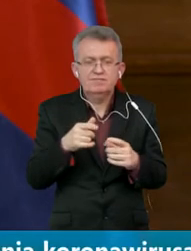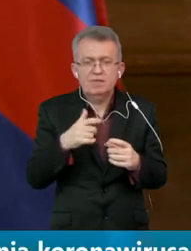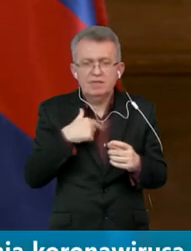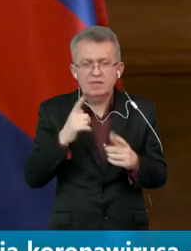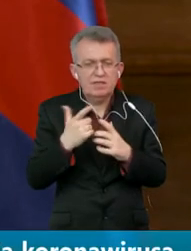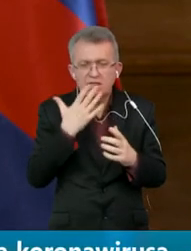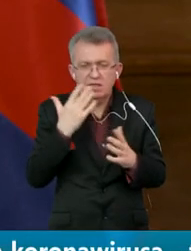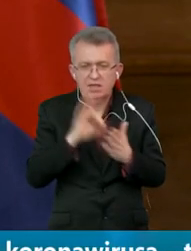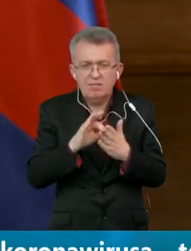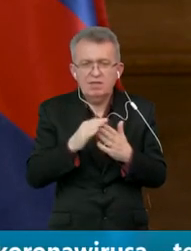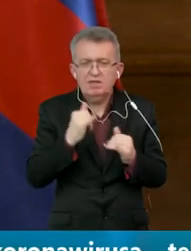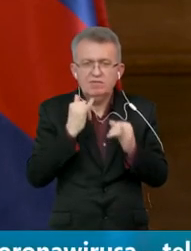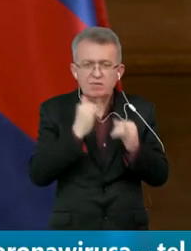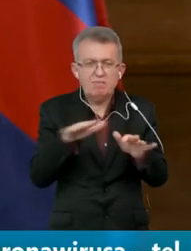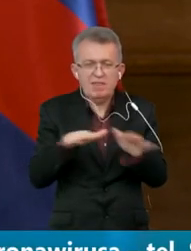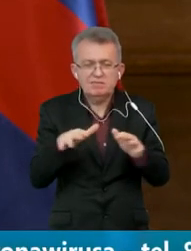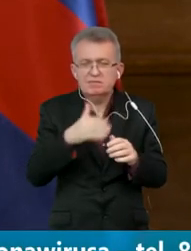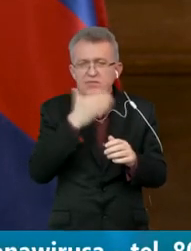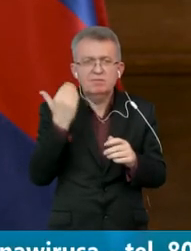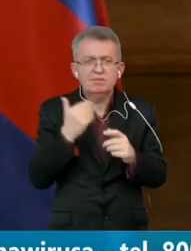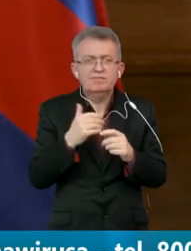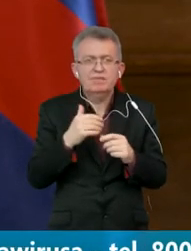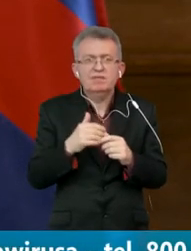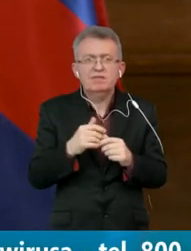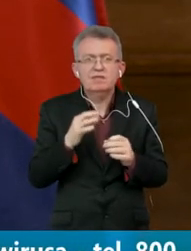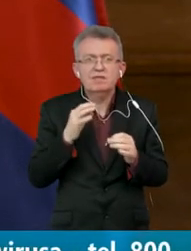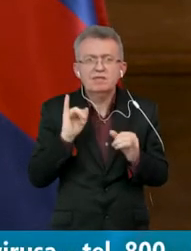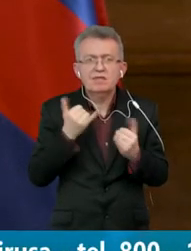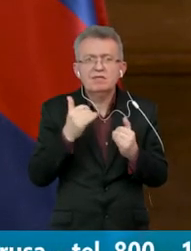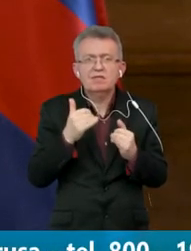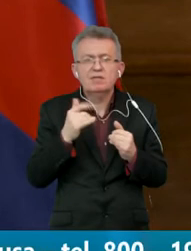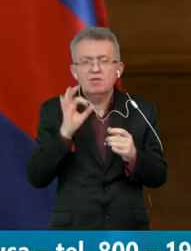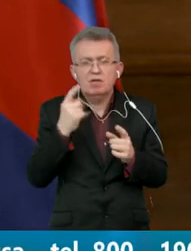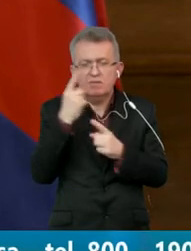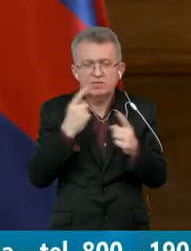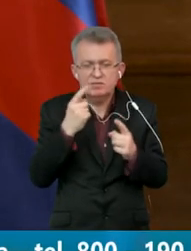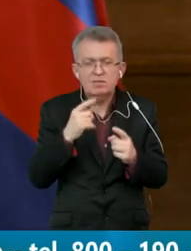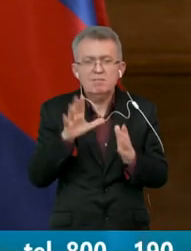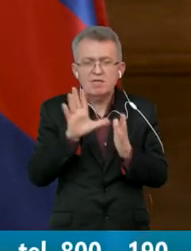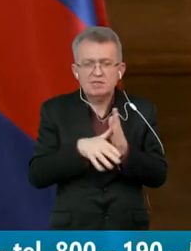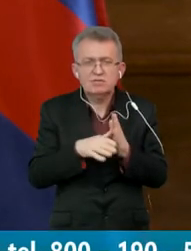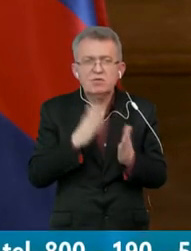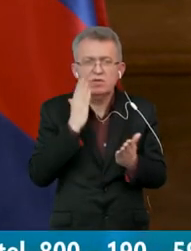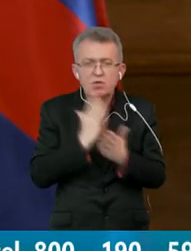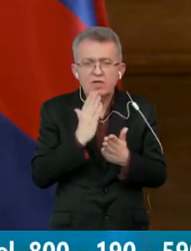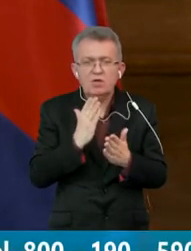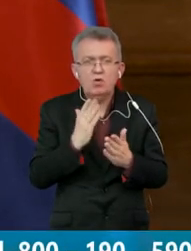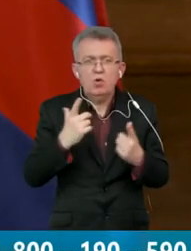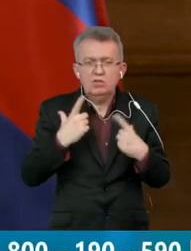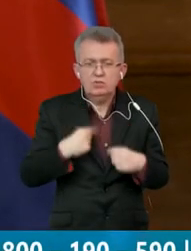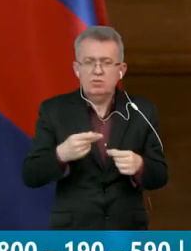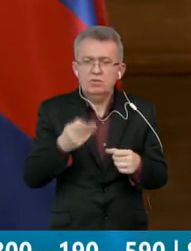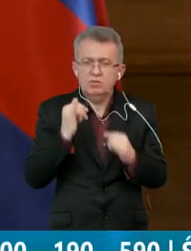nie ma za bardzo miejsc uprzywilejowanych, bo nie wiem, o jakich samochodach pani mówi. W mieście uprzywilejowane są tylko osoby,